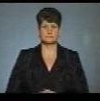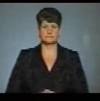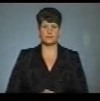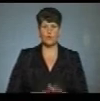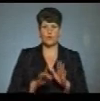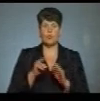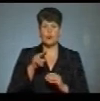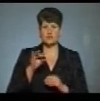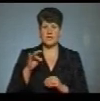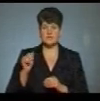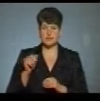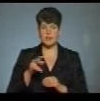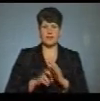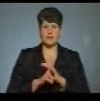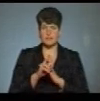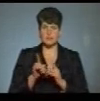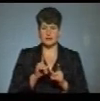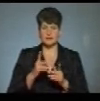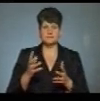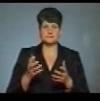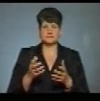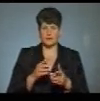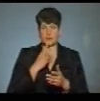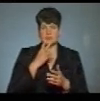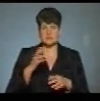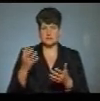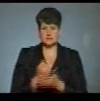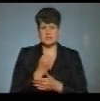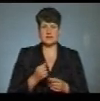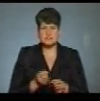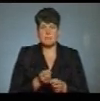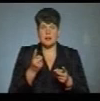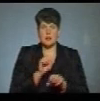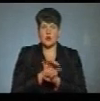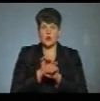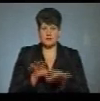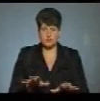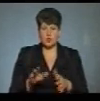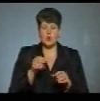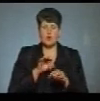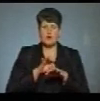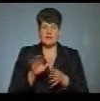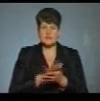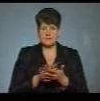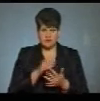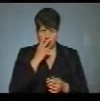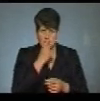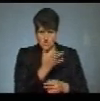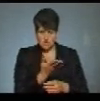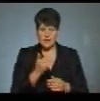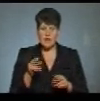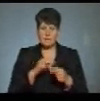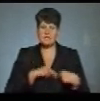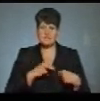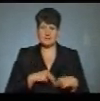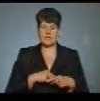У Почаївській лаврі, де зафіксували спалах коронавірусу, провели дезінфекцію. На цих кадрах ви бачите, як працівники